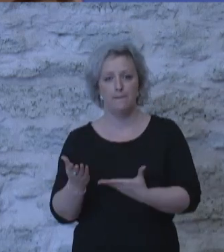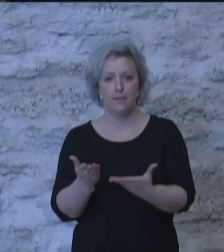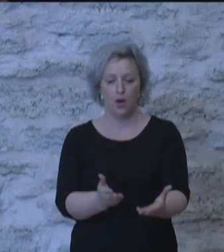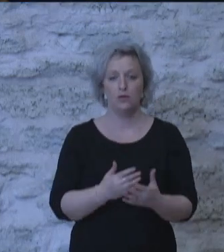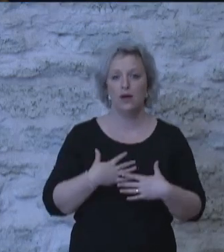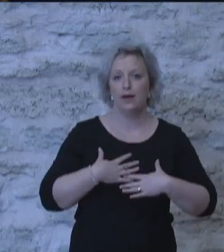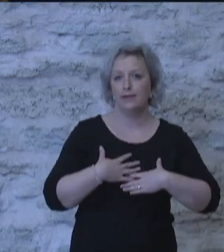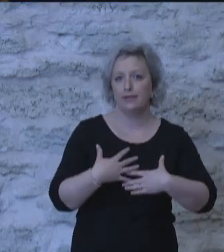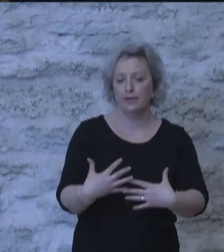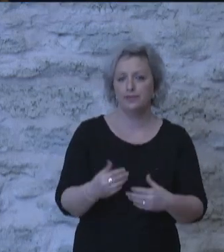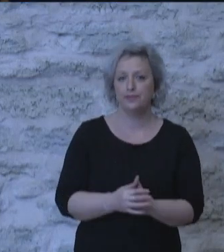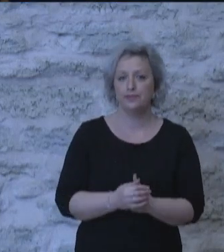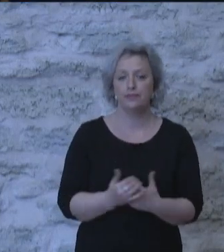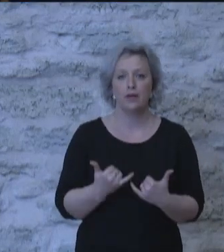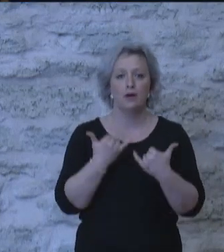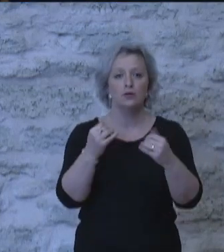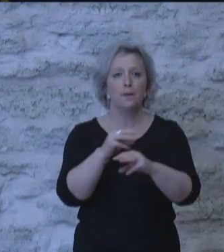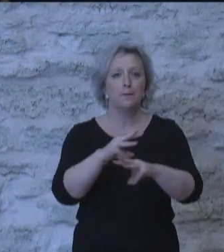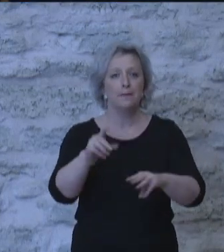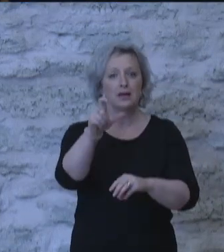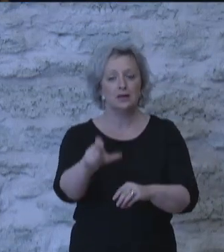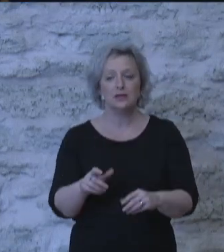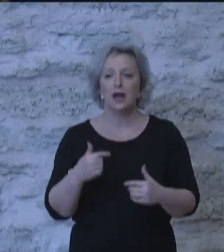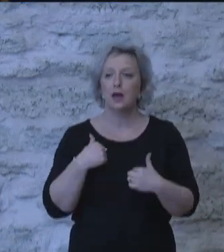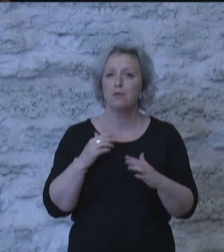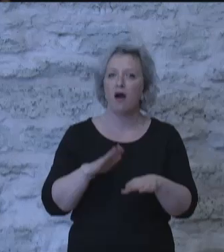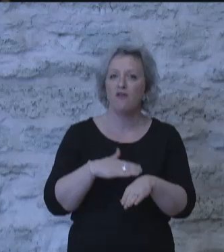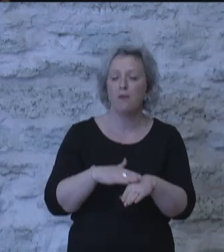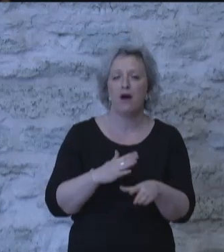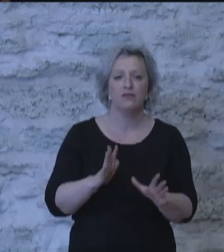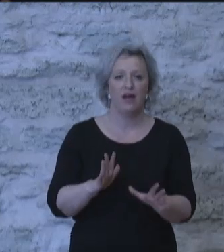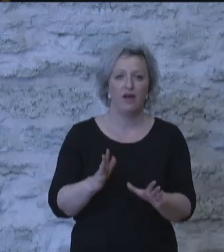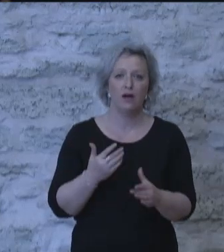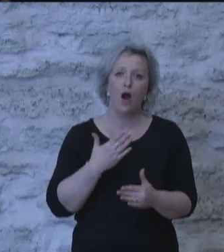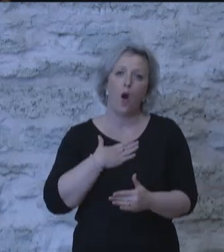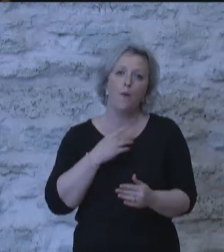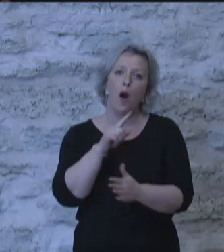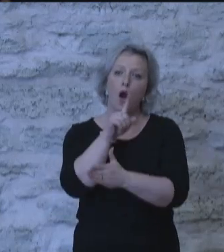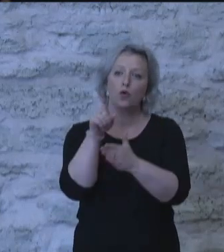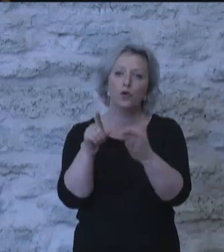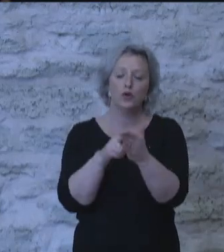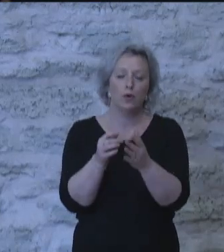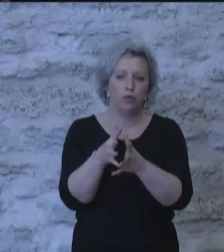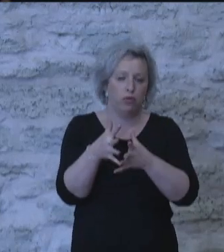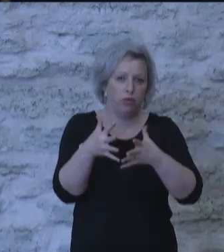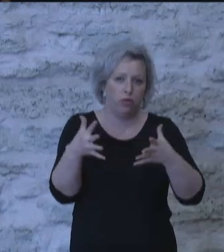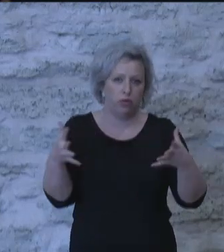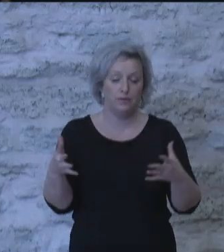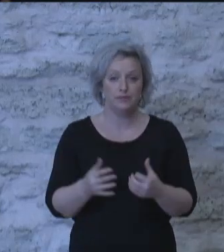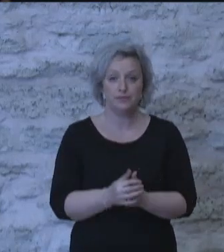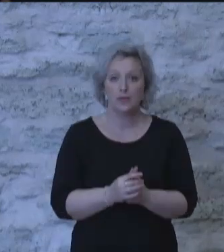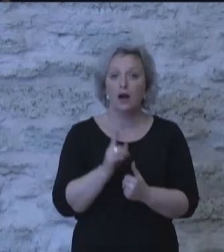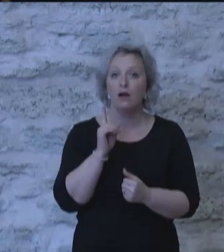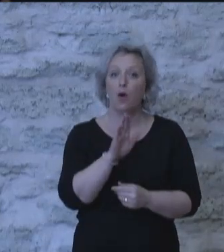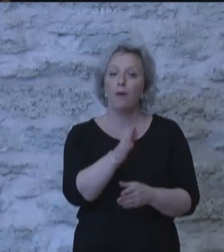Suur tänu. Luud, hära minister ja ma aga vabandan, et mu küsimus on selline lajailuulatuv. Aga kuna